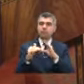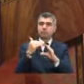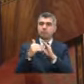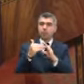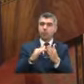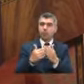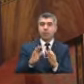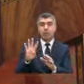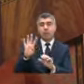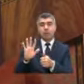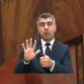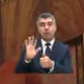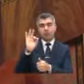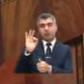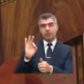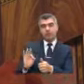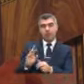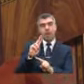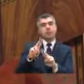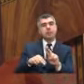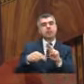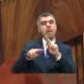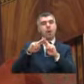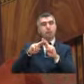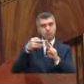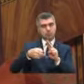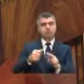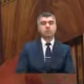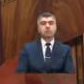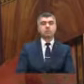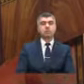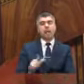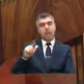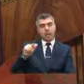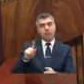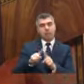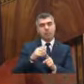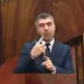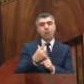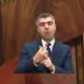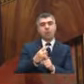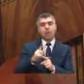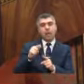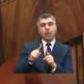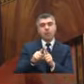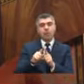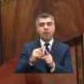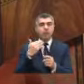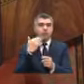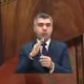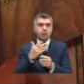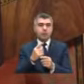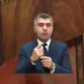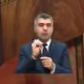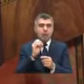منهم تم الإجابة عليهم. كاين أيضا البوابة ديال الشكاية .ma اللي تيسهل منها